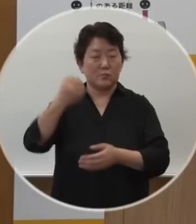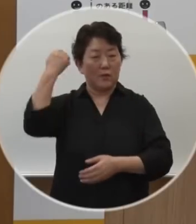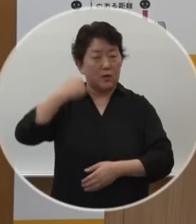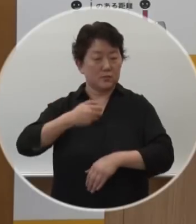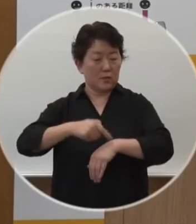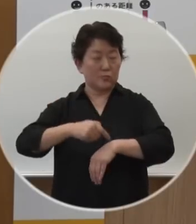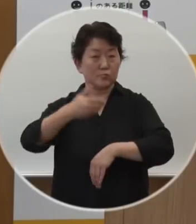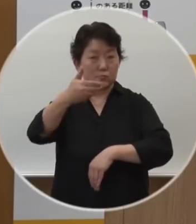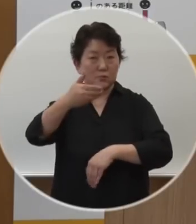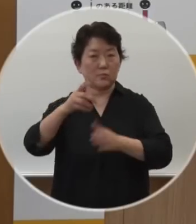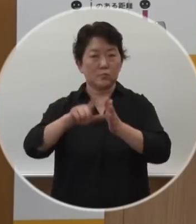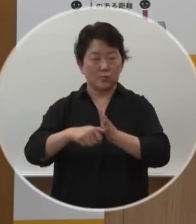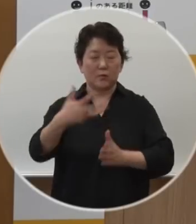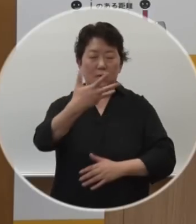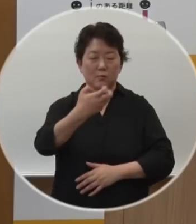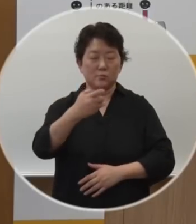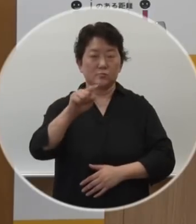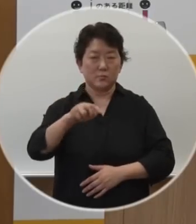現在で